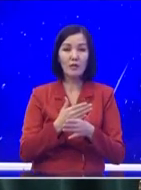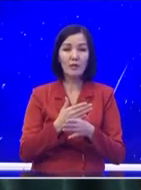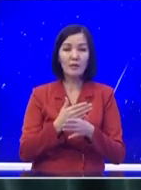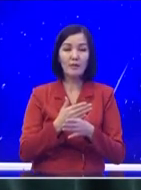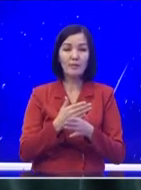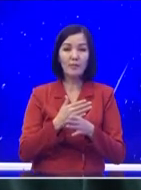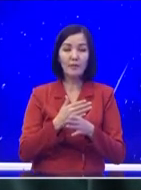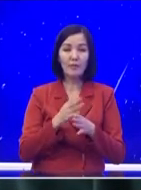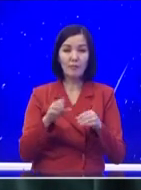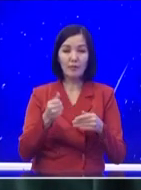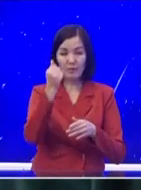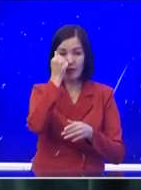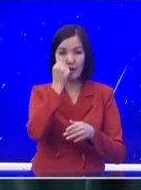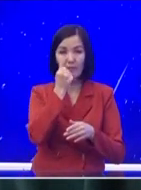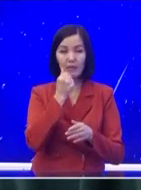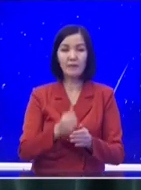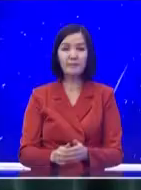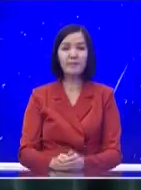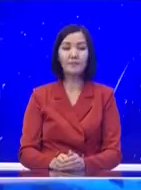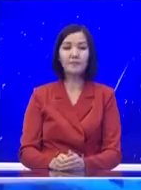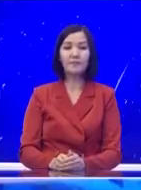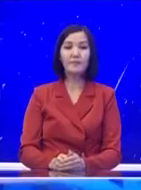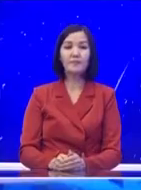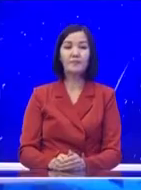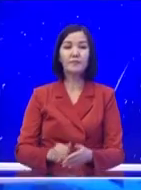жатыр. Рахмет айтам осы жанұяға.